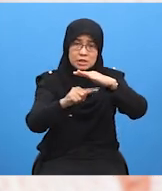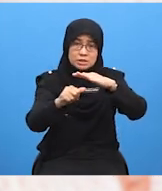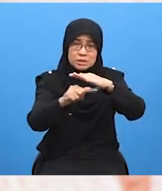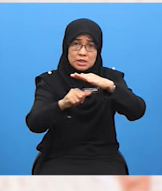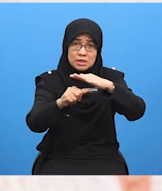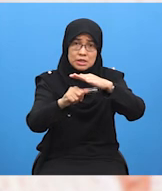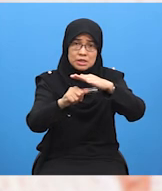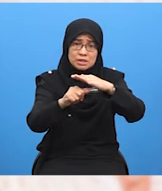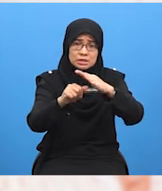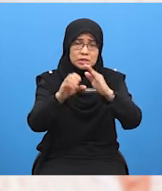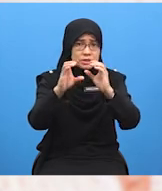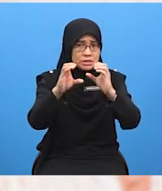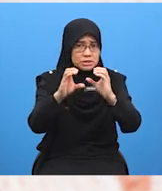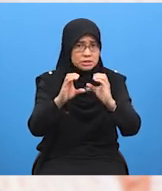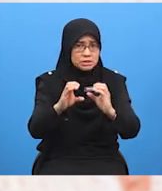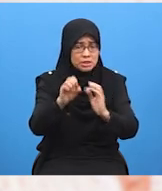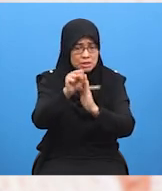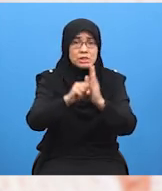percuma.